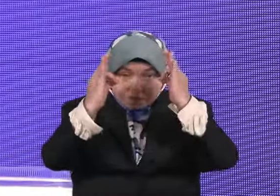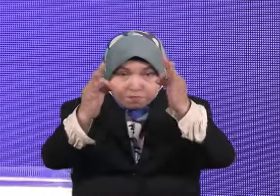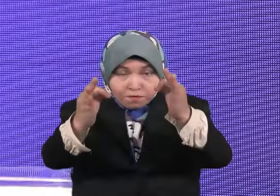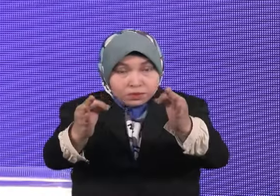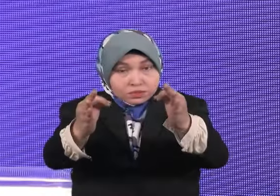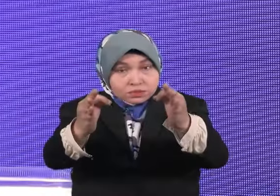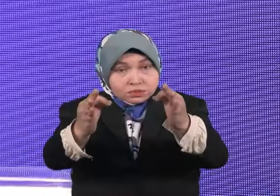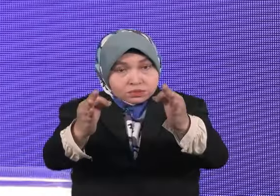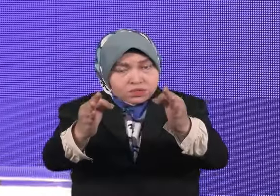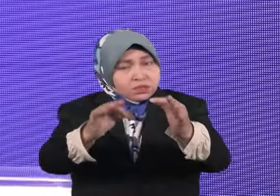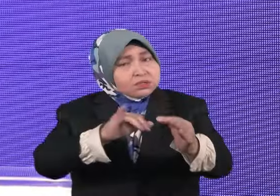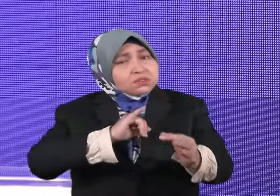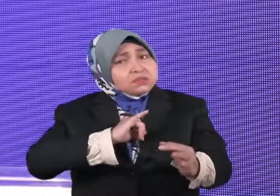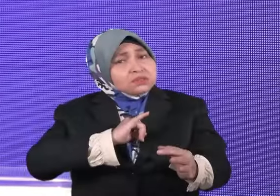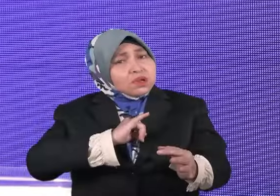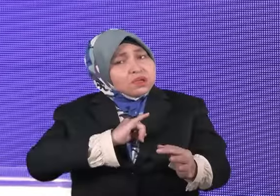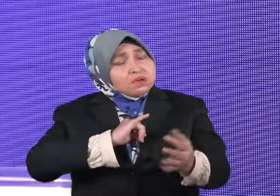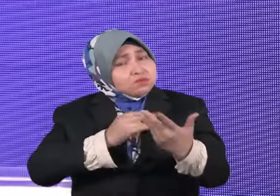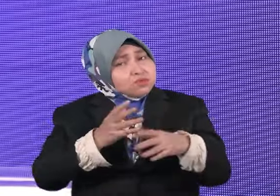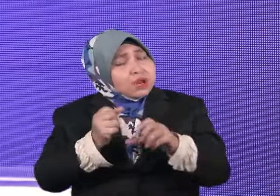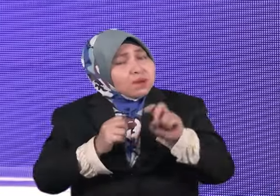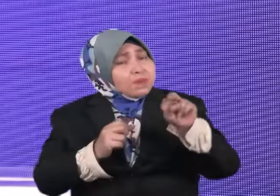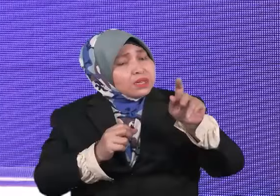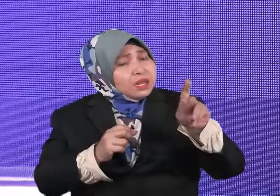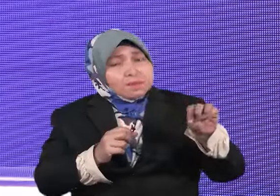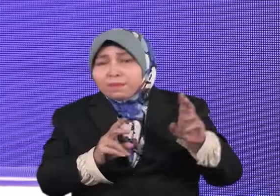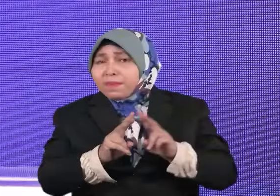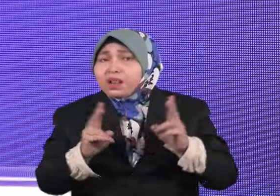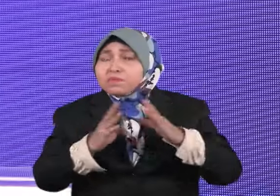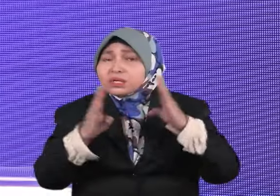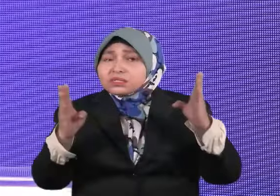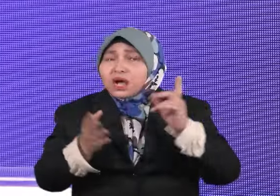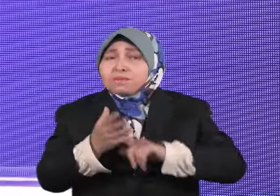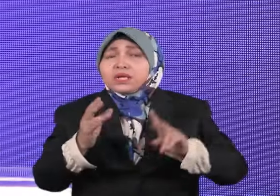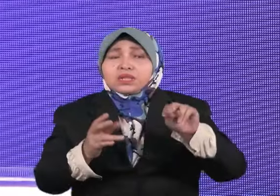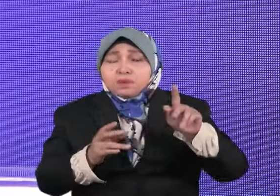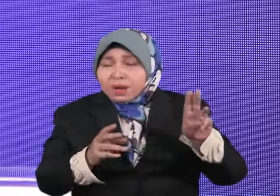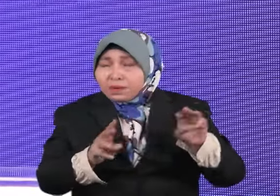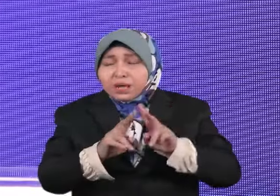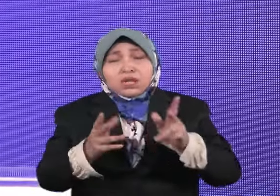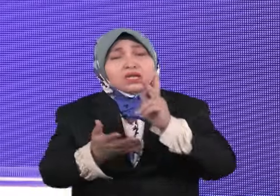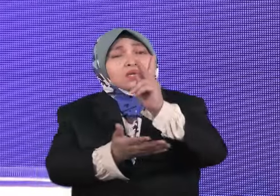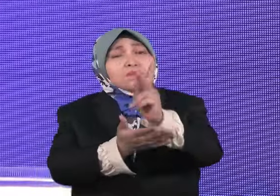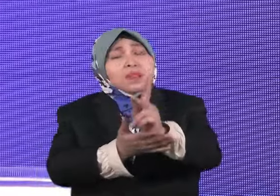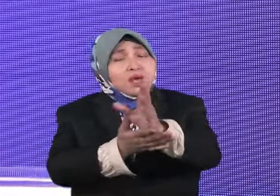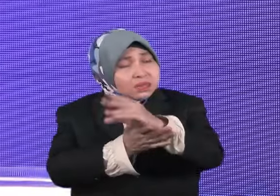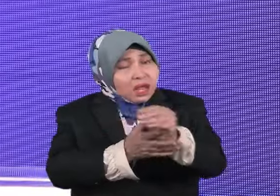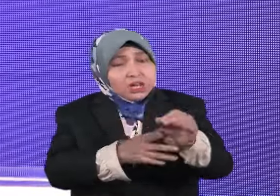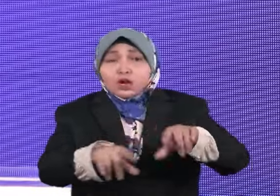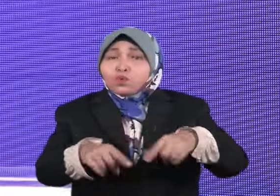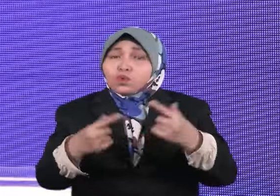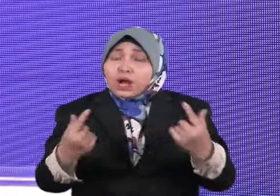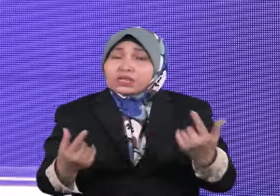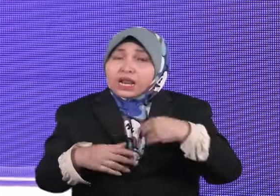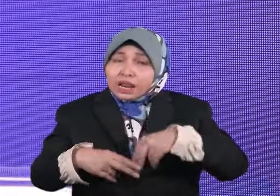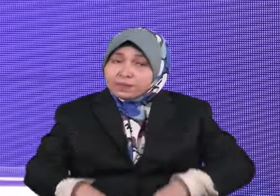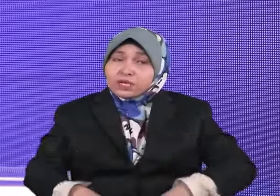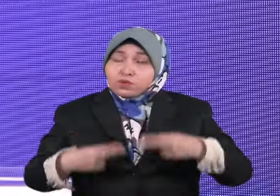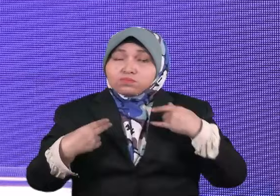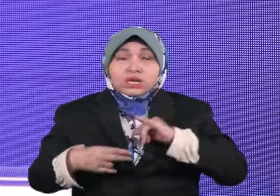kepada, saya ni dah dapat nikmat yang paling besar. Apakah nikmat paling besar? Kiblat dan juga Quran dalam hidup